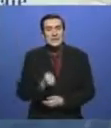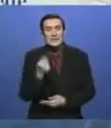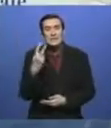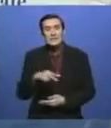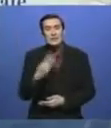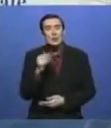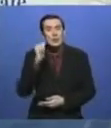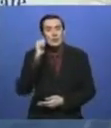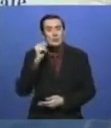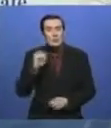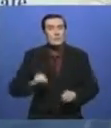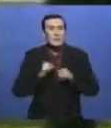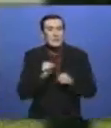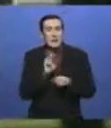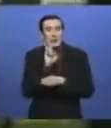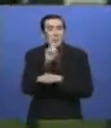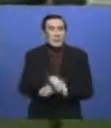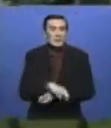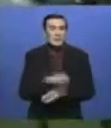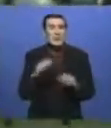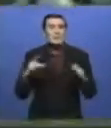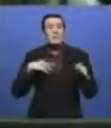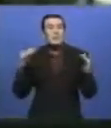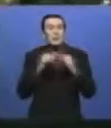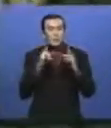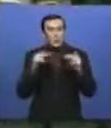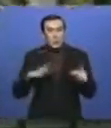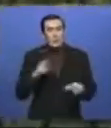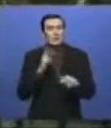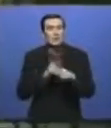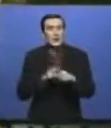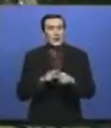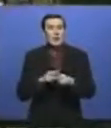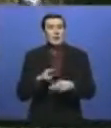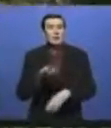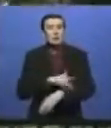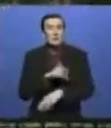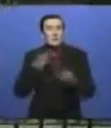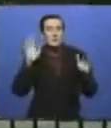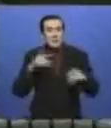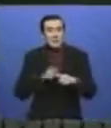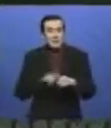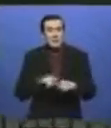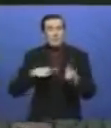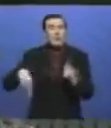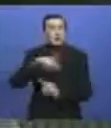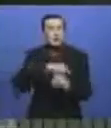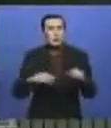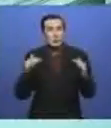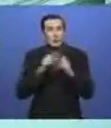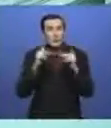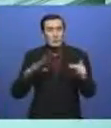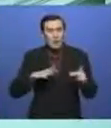23-летний мужчина пытался проникнуть в белый дом и ему помешали служебной собаки после этого вокруг белого дома